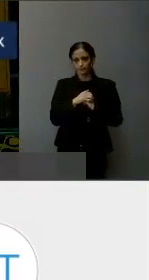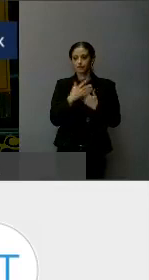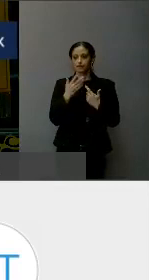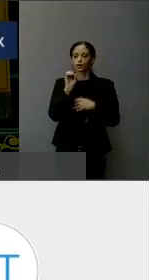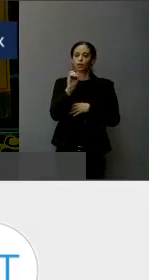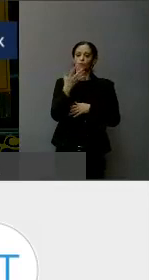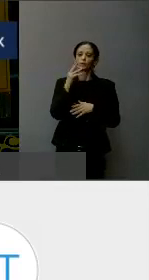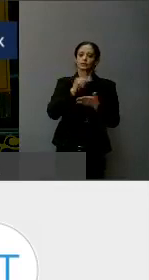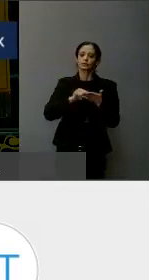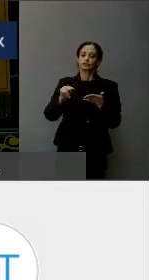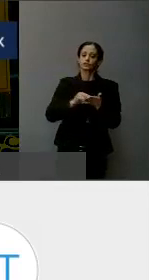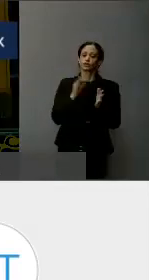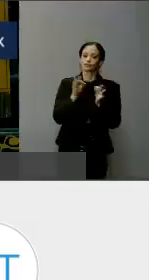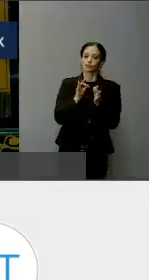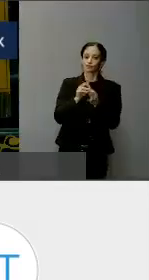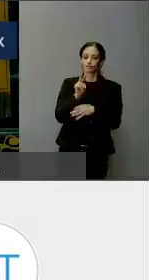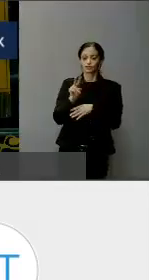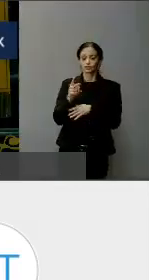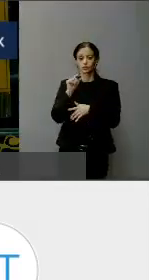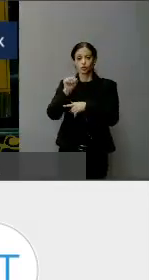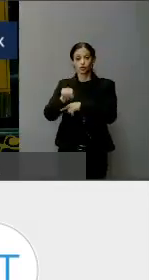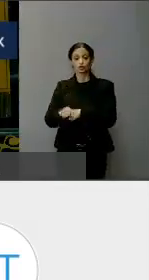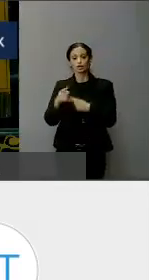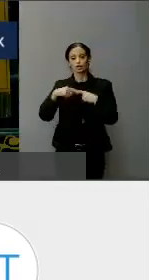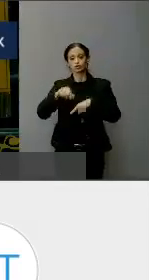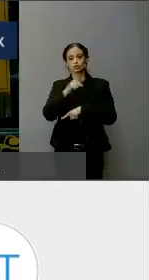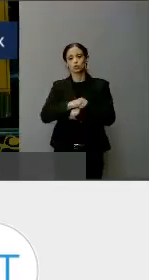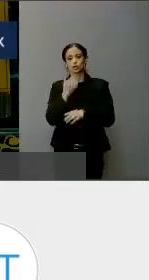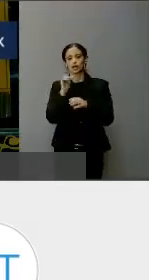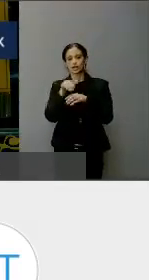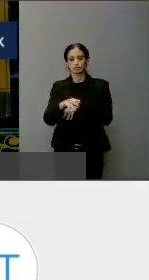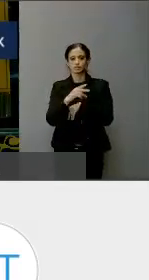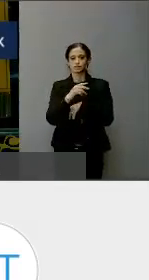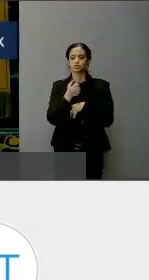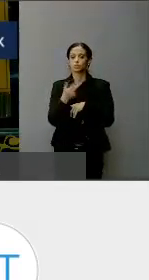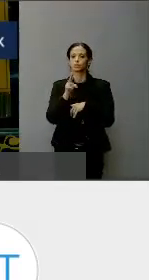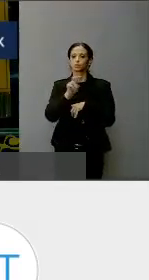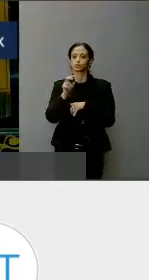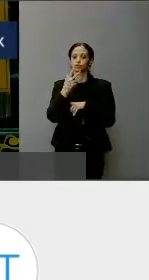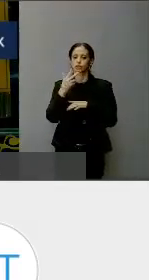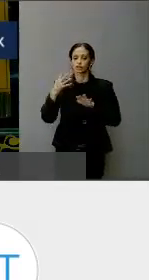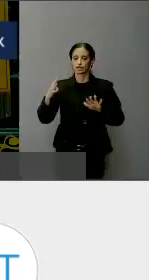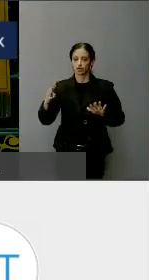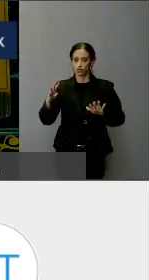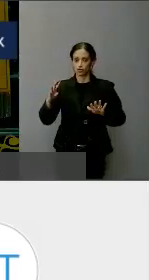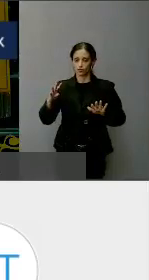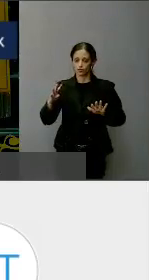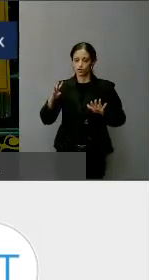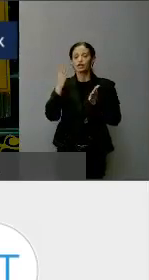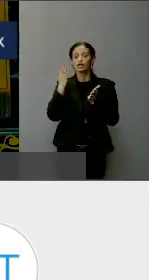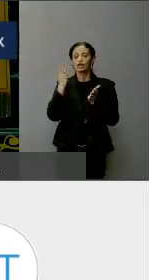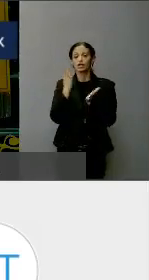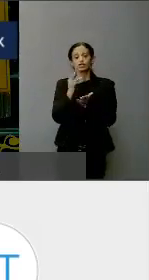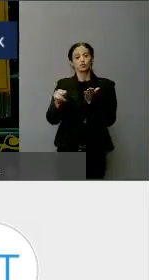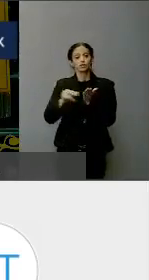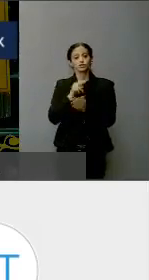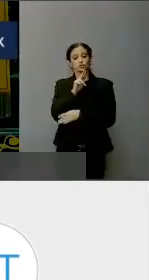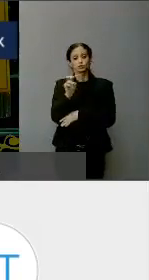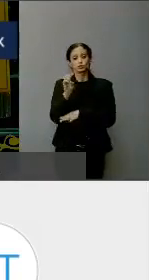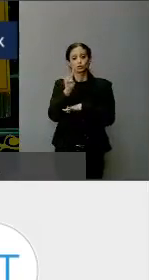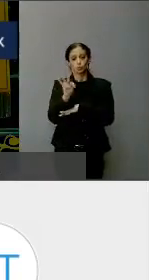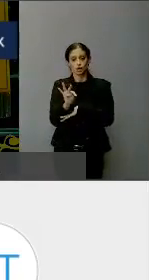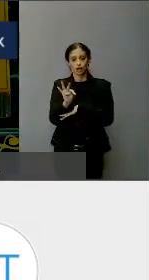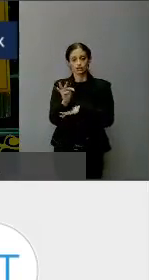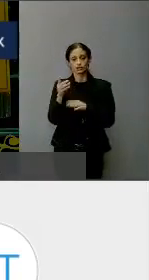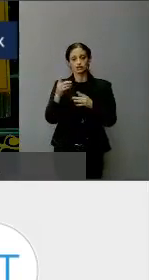quindici volte favorevoli 22 contrari consiglio comunale respinge il numero 239 in votazione 240 al